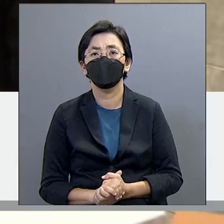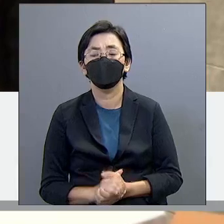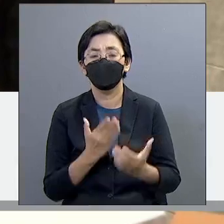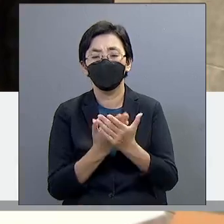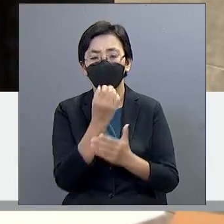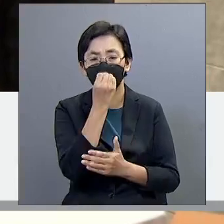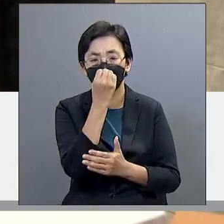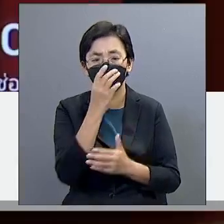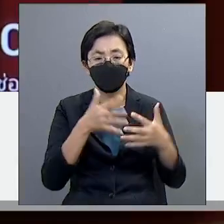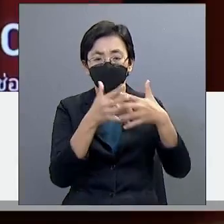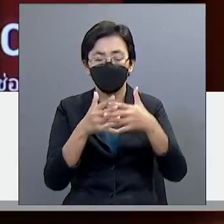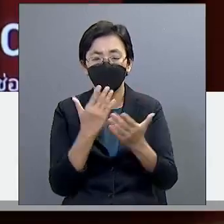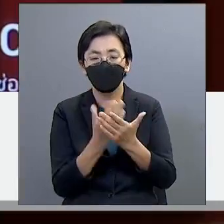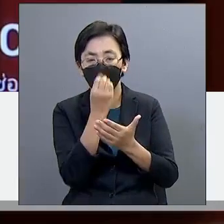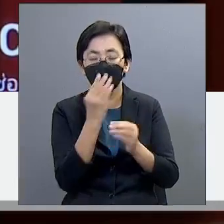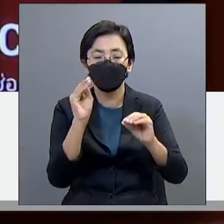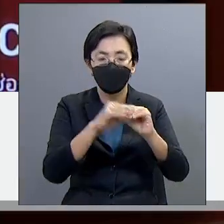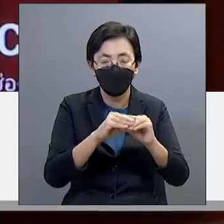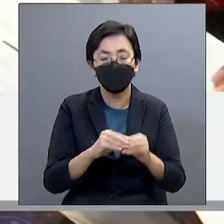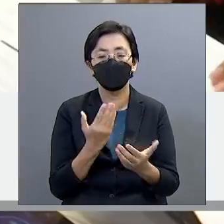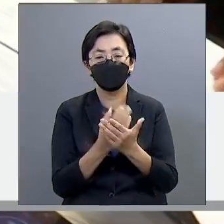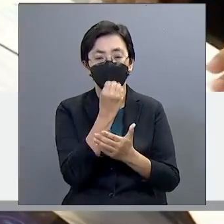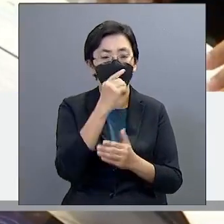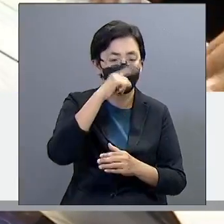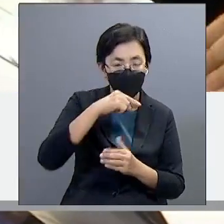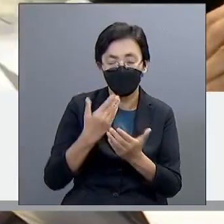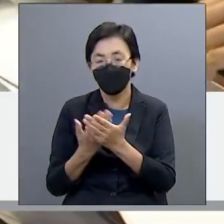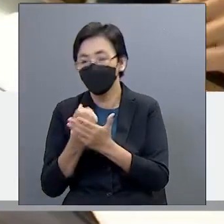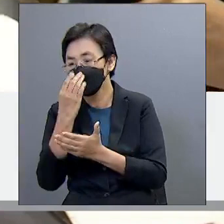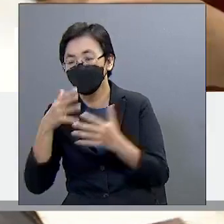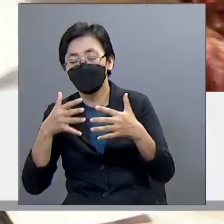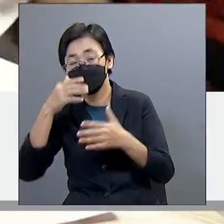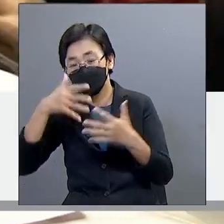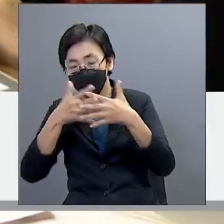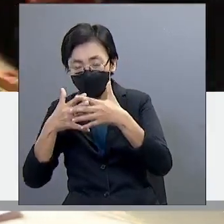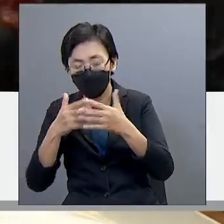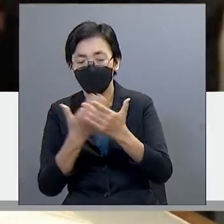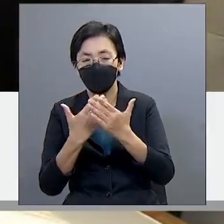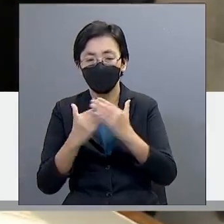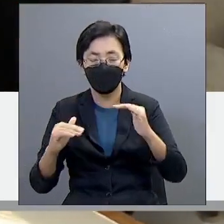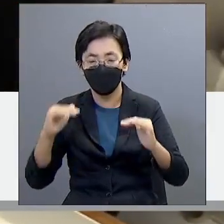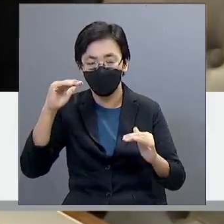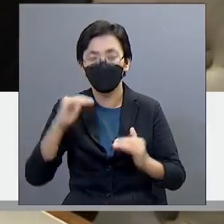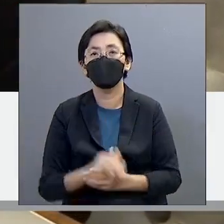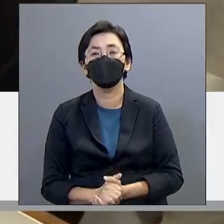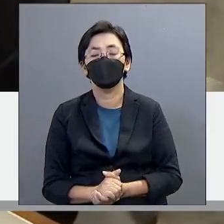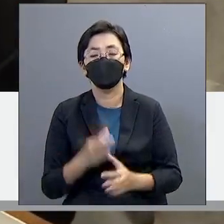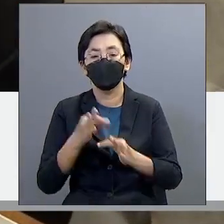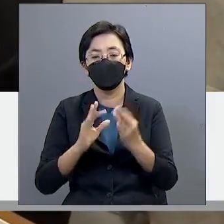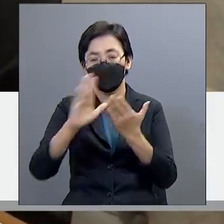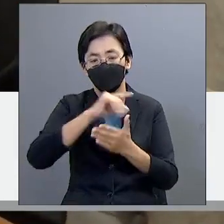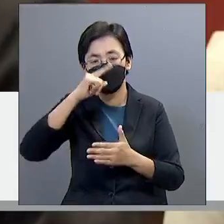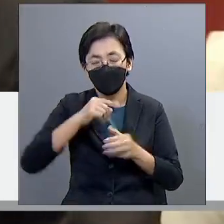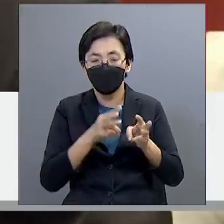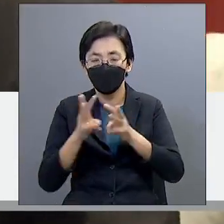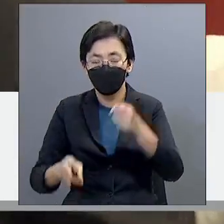เบี้ยสารันะคะ แล้วก็ส่นตอัราดอบเบี้ยไทยกัสารัที่กวางมากขึ้นค่ะแปลงชาินะคะ มี 2 ทางเลื